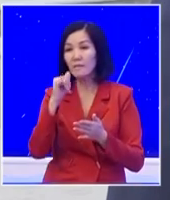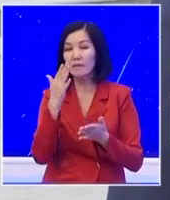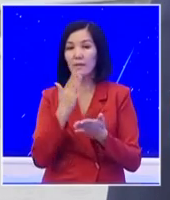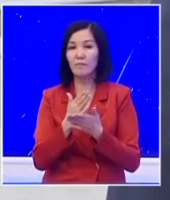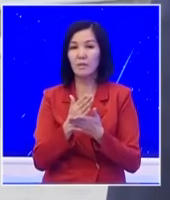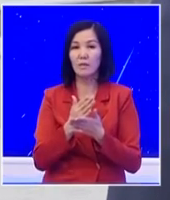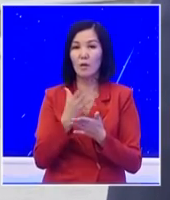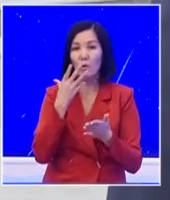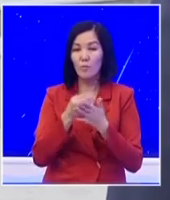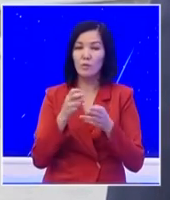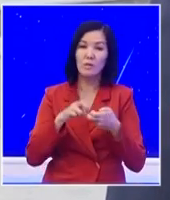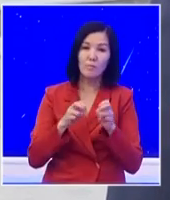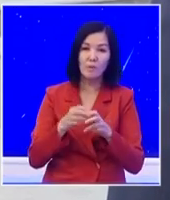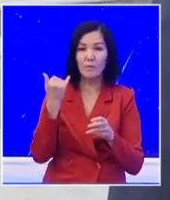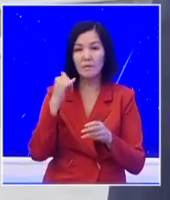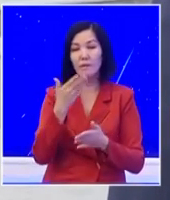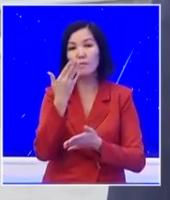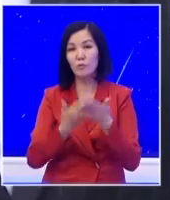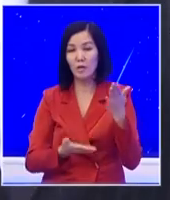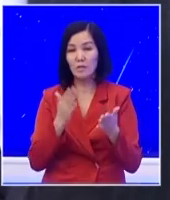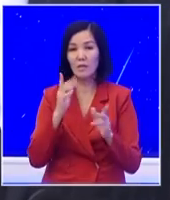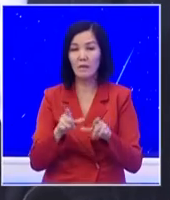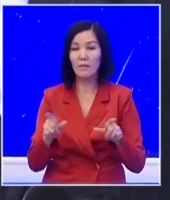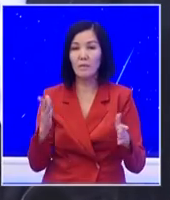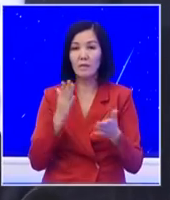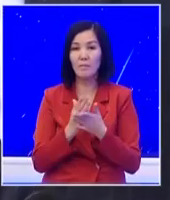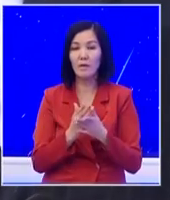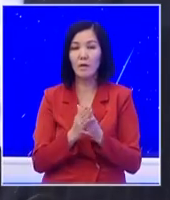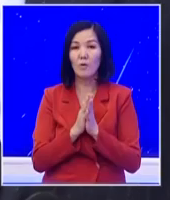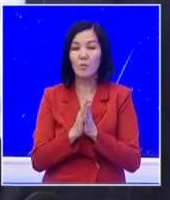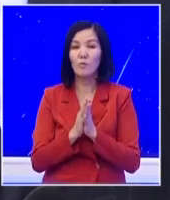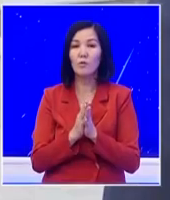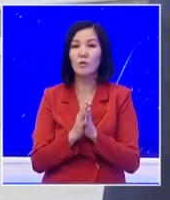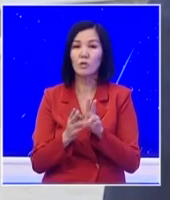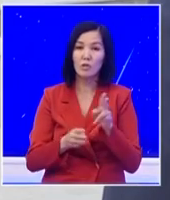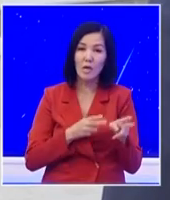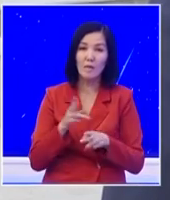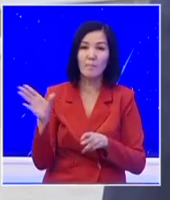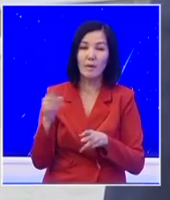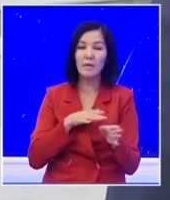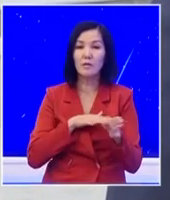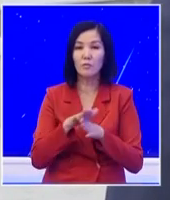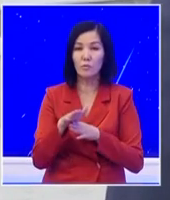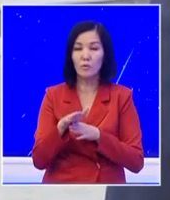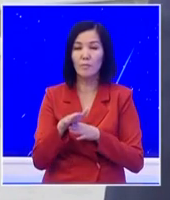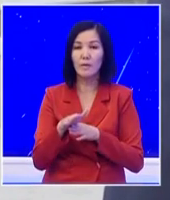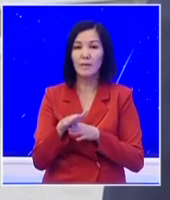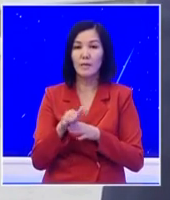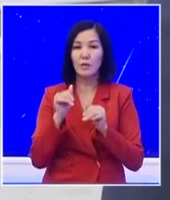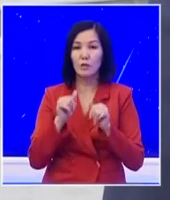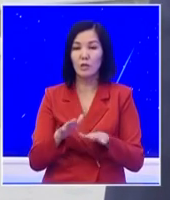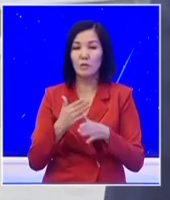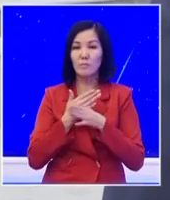Өздерінің жеке басының мәселелері бойынша кеңес алып жатқан азаматтар да бар. Түскен өтініштің бағыты бойынша жұмыстар жүргізіп, өтініш иесіне және